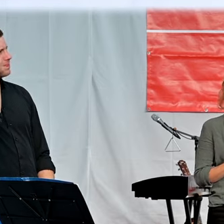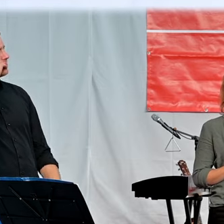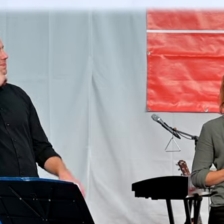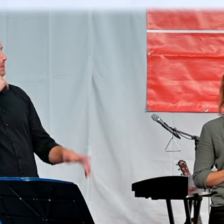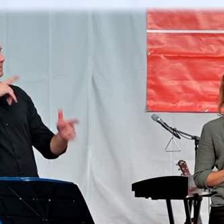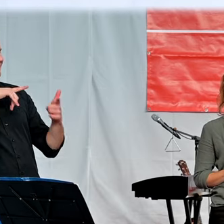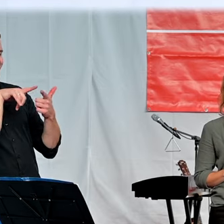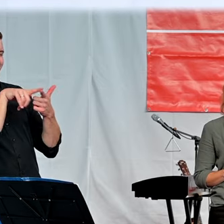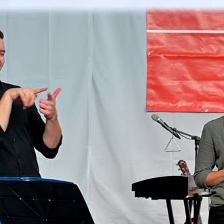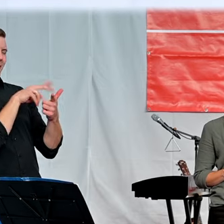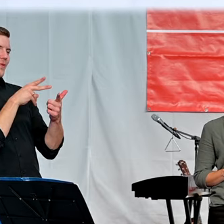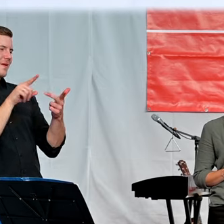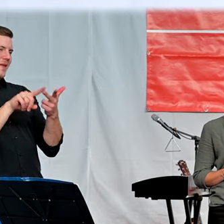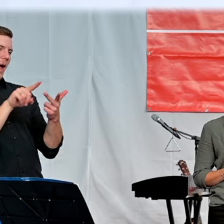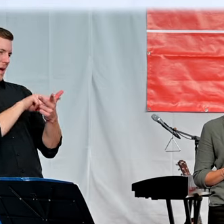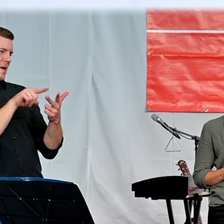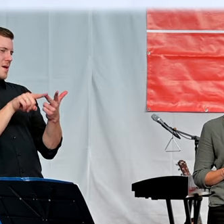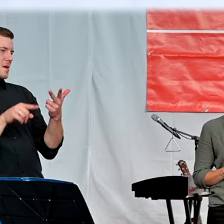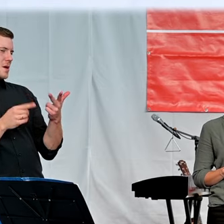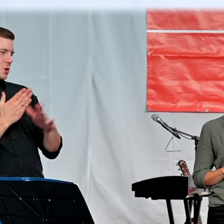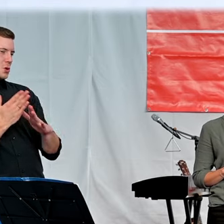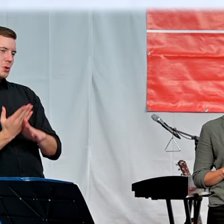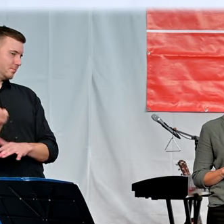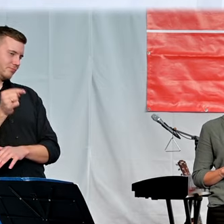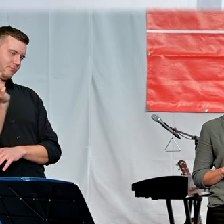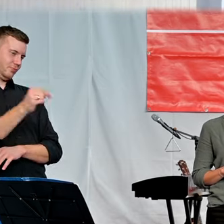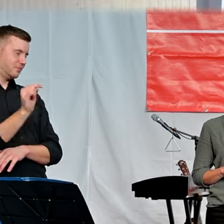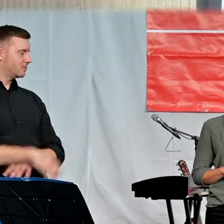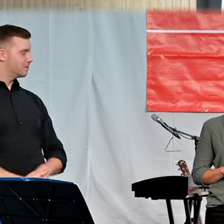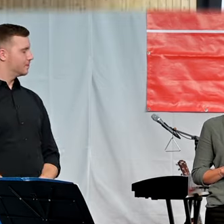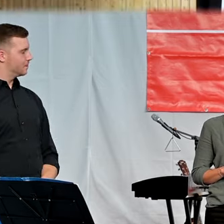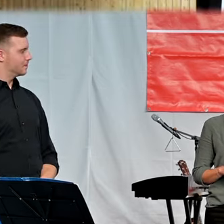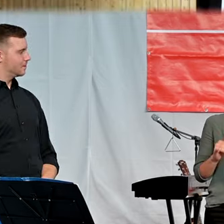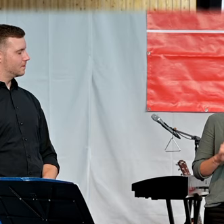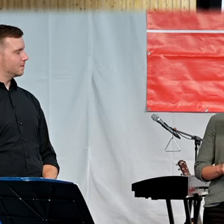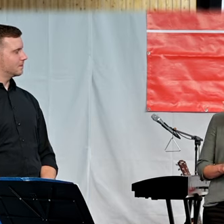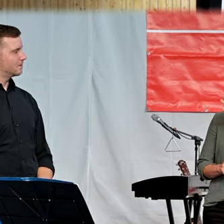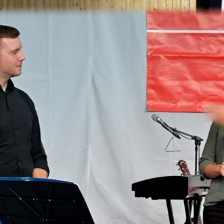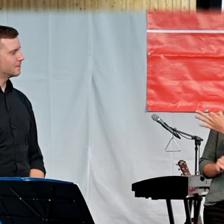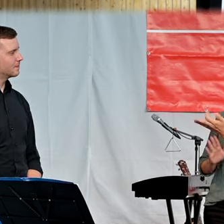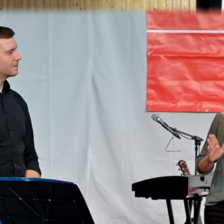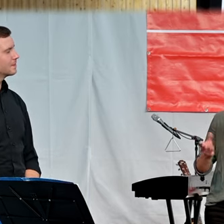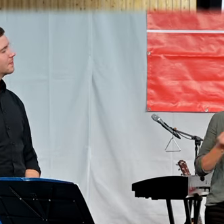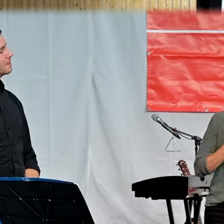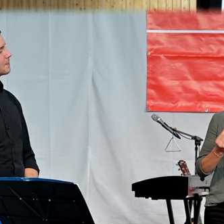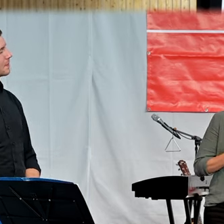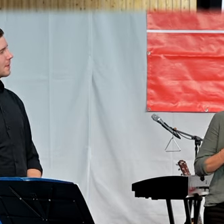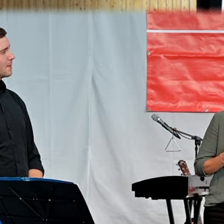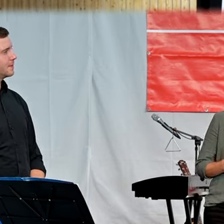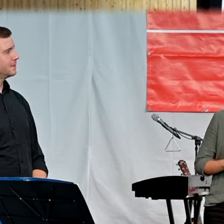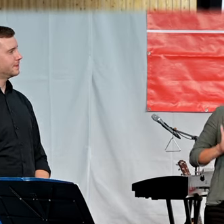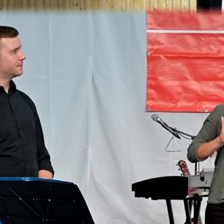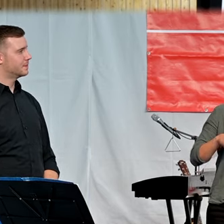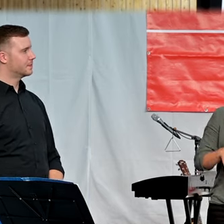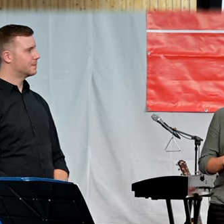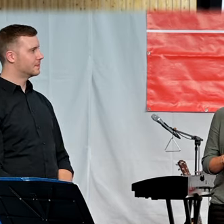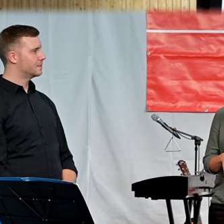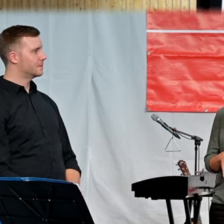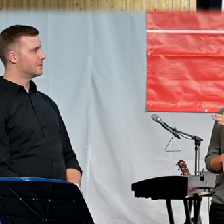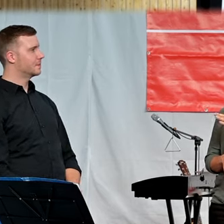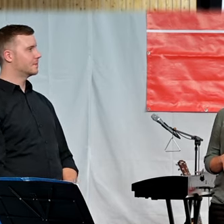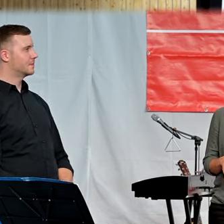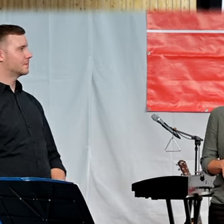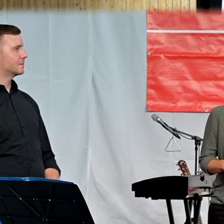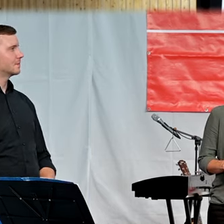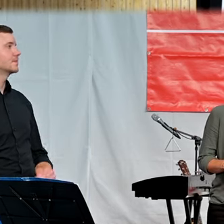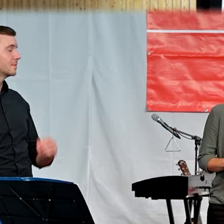oder das 3. Mal. Jetzt kommt eine Frage, da hast du mir im Vorgespräch extra gesagt, die darf ich stellen, auf die wäre ich gar nicht gekommen oder